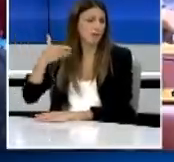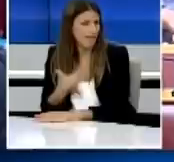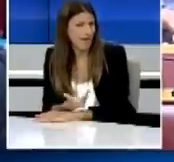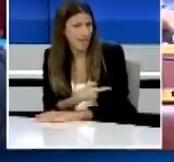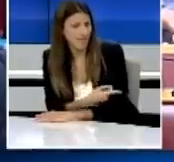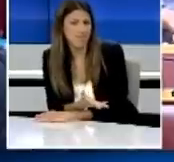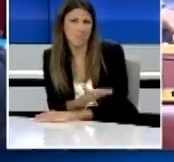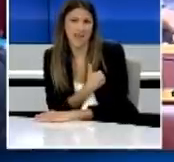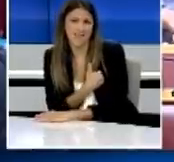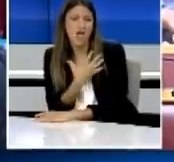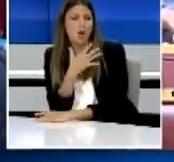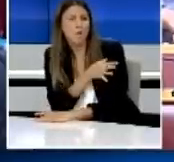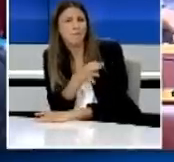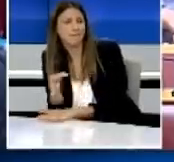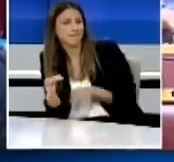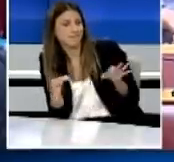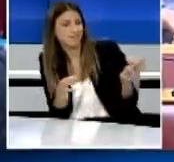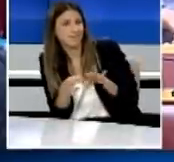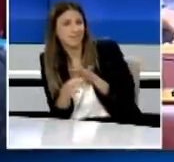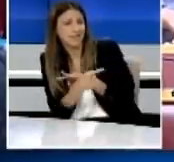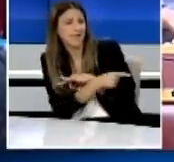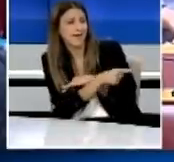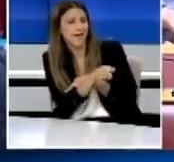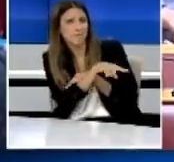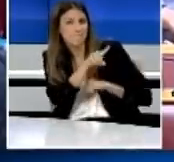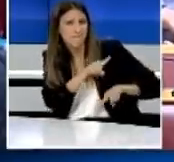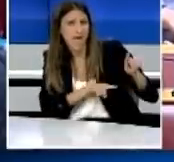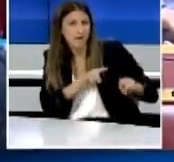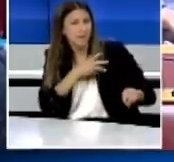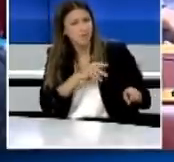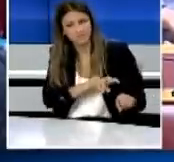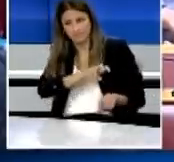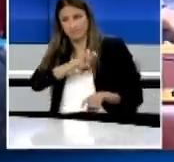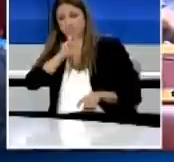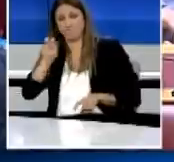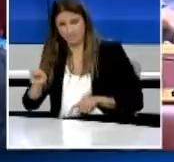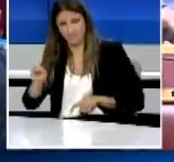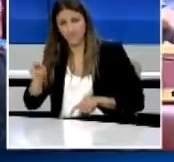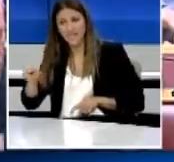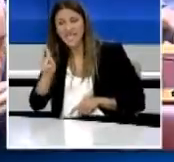και παίρνει τα στελέχη που λοξοκοιτάνε και έχουν σαν όραμα και στόχο να